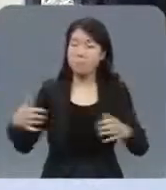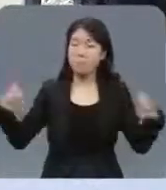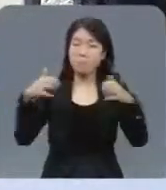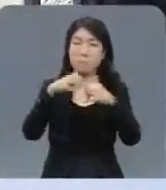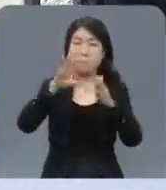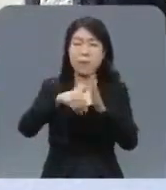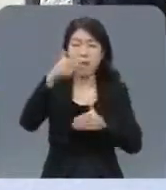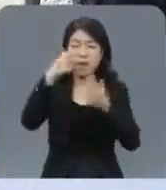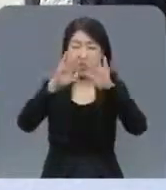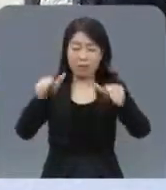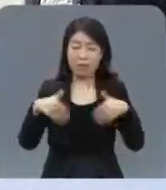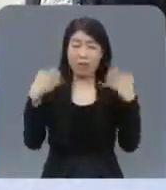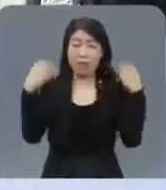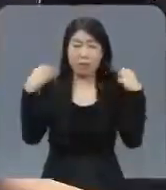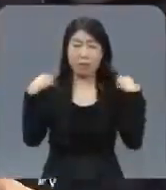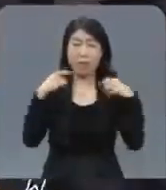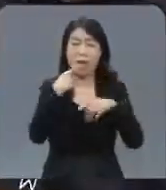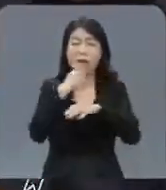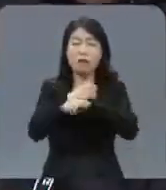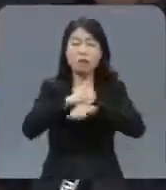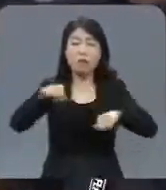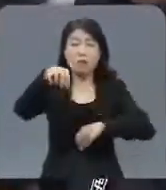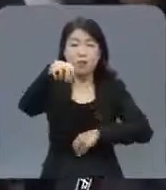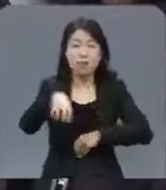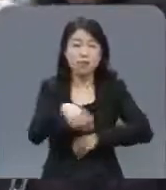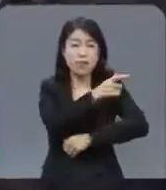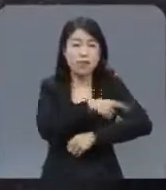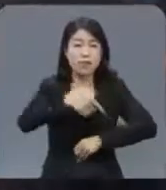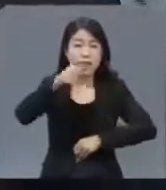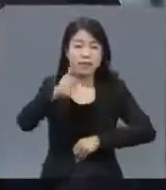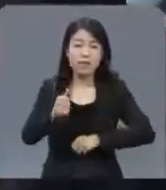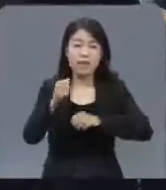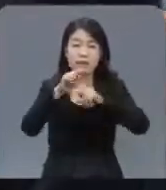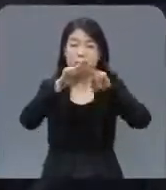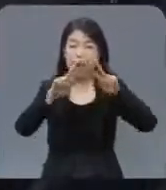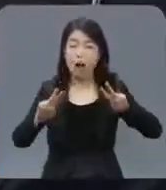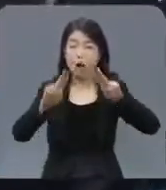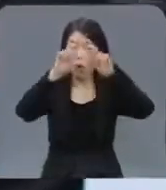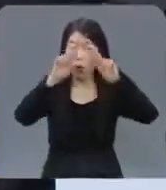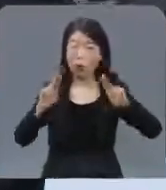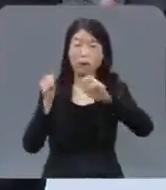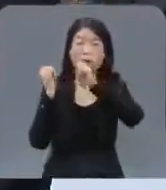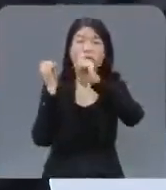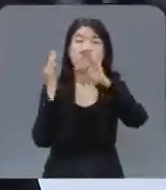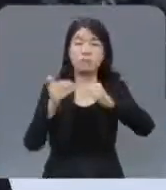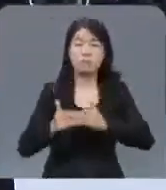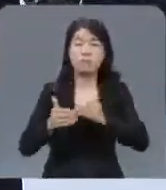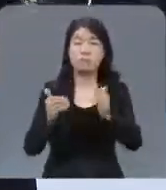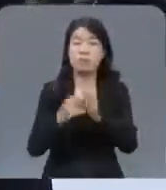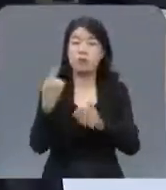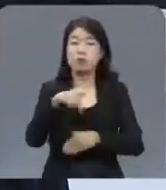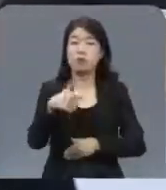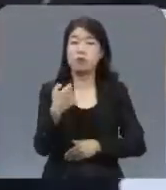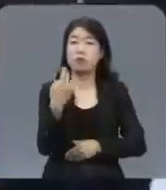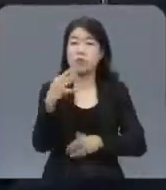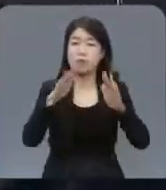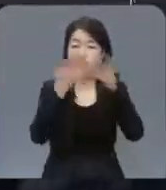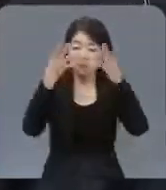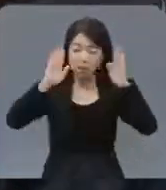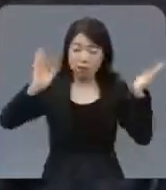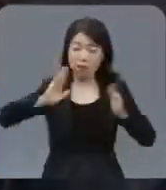남도 총합 민주 광장 에서 정 의 사이에 이사장에 영결식이 엄수 되었습니다 보이는 1964년 전남대